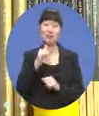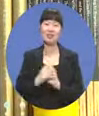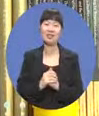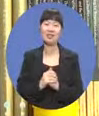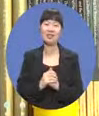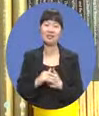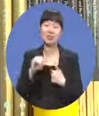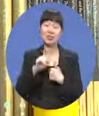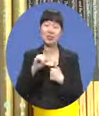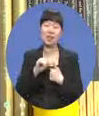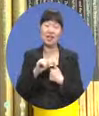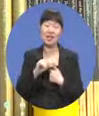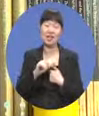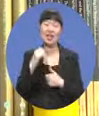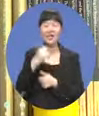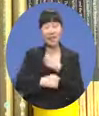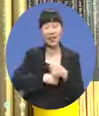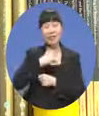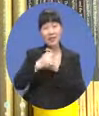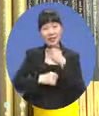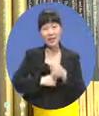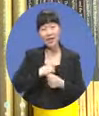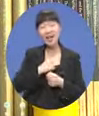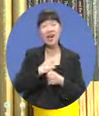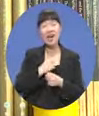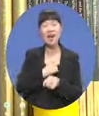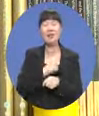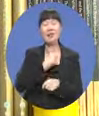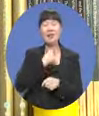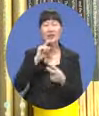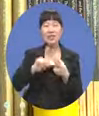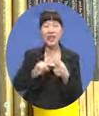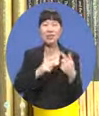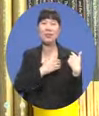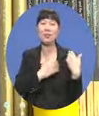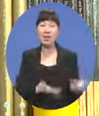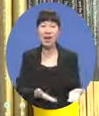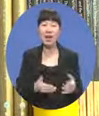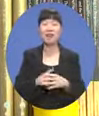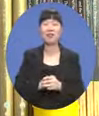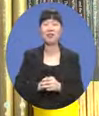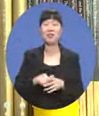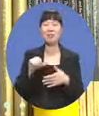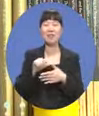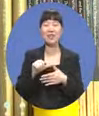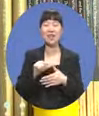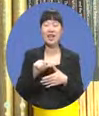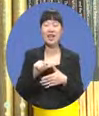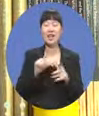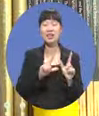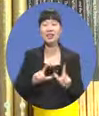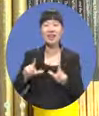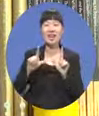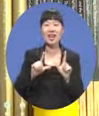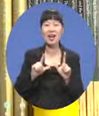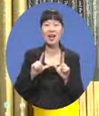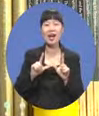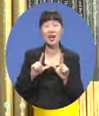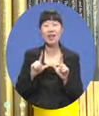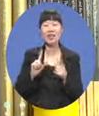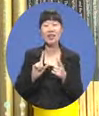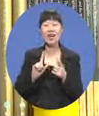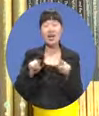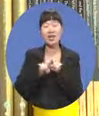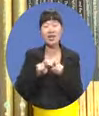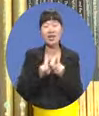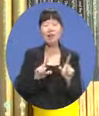민재에 대해서 좀 자유분방하게 하고 싶은 걸 시키고 민재 위주로 좀 생활하고 싶은 생각이 들고,